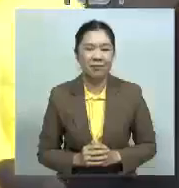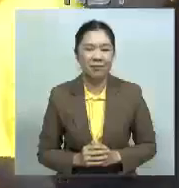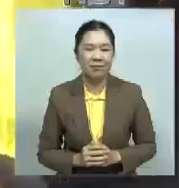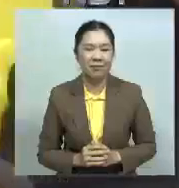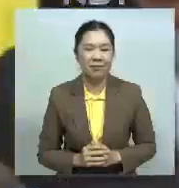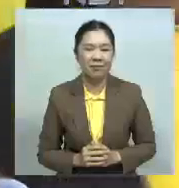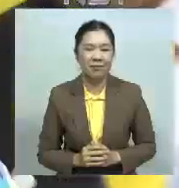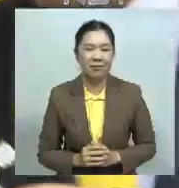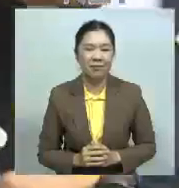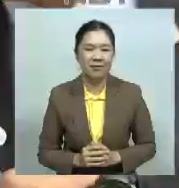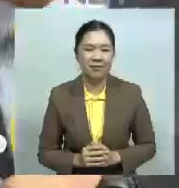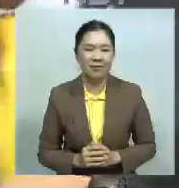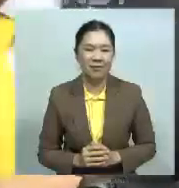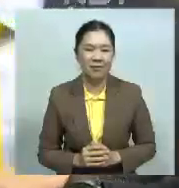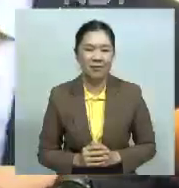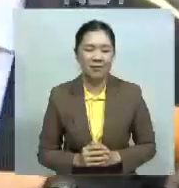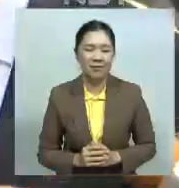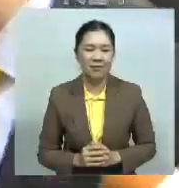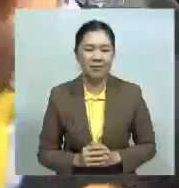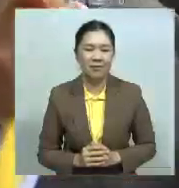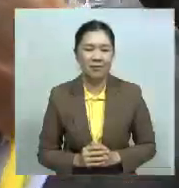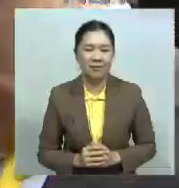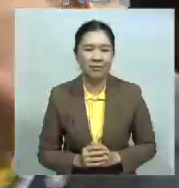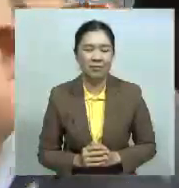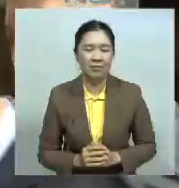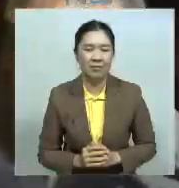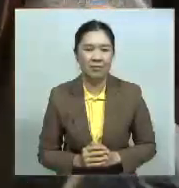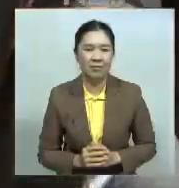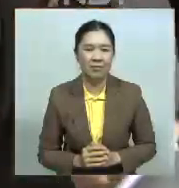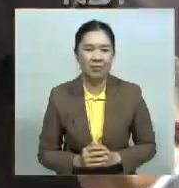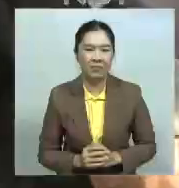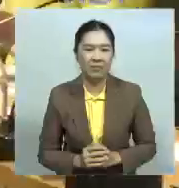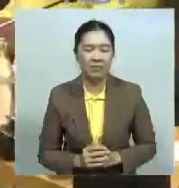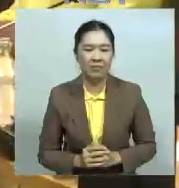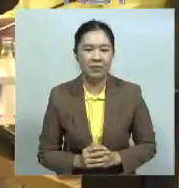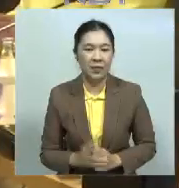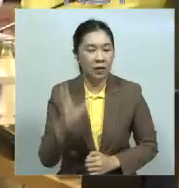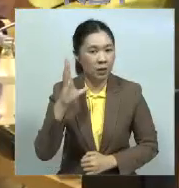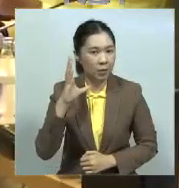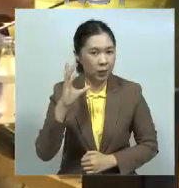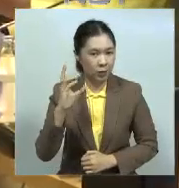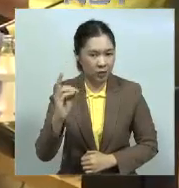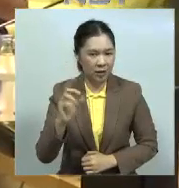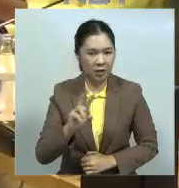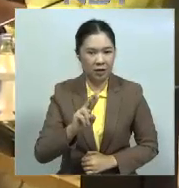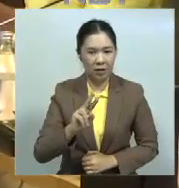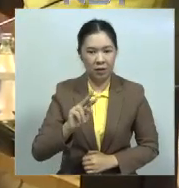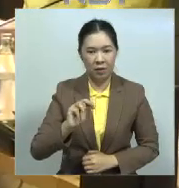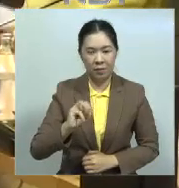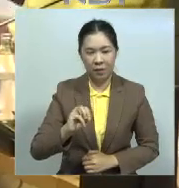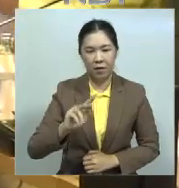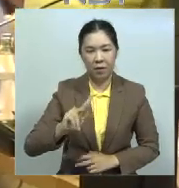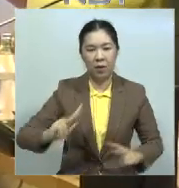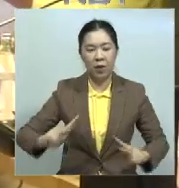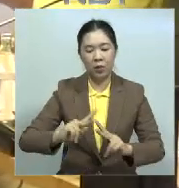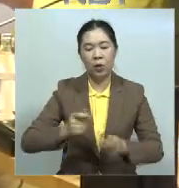รา คุยกันครับมีพี่เห็นไหม และในวันพรุ่งนี้นะคะรัฐมนตรีช่วยว่าการกระทรวงเกษ